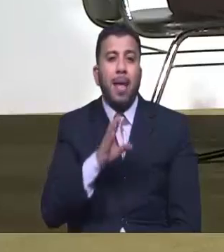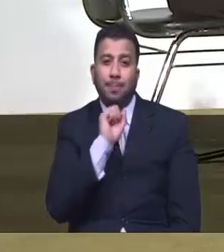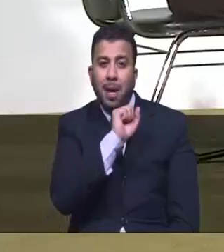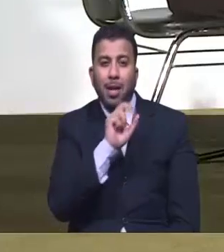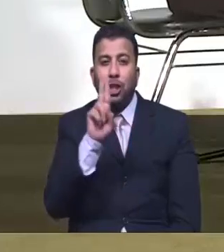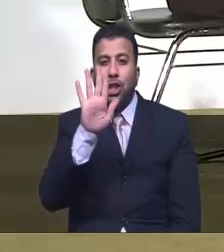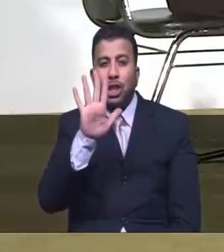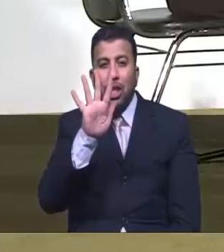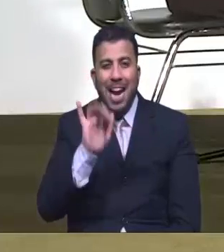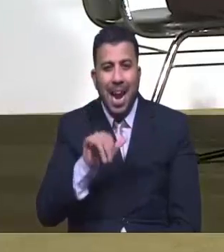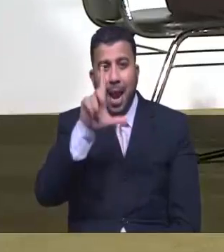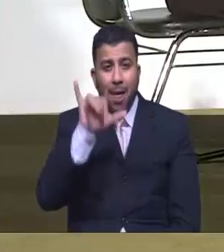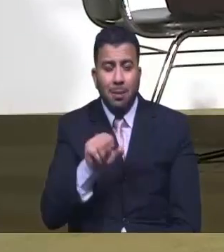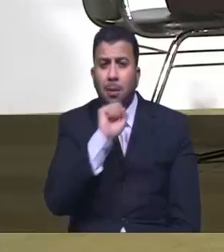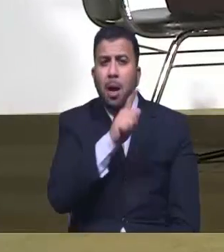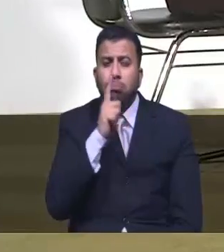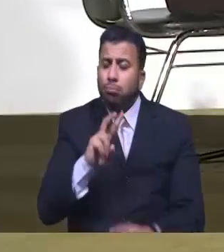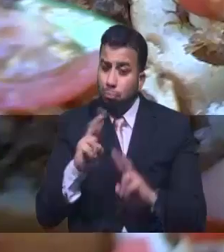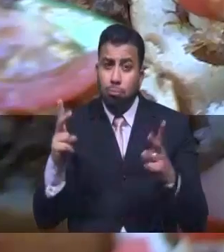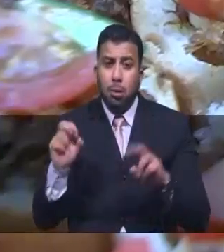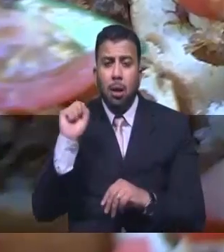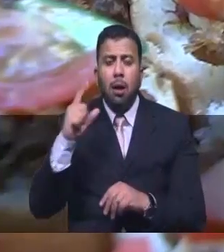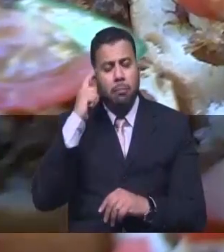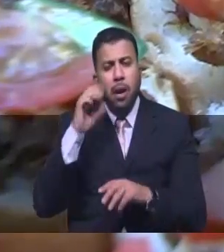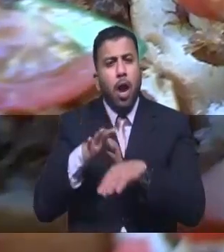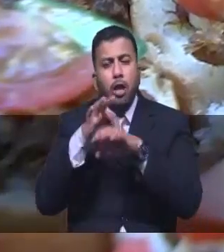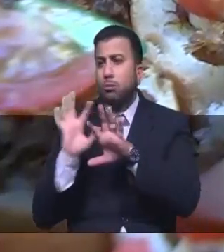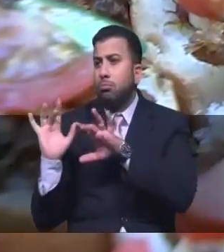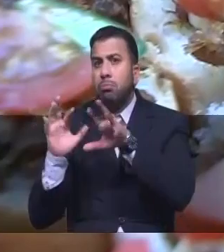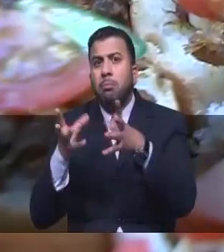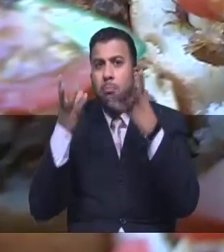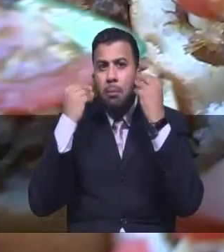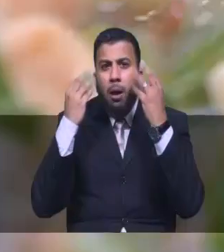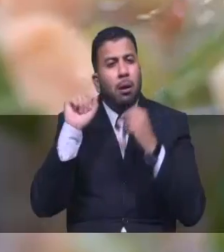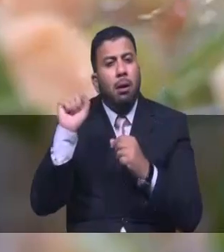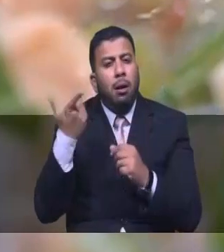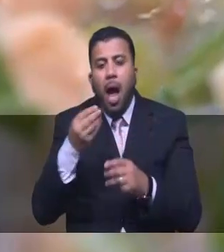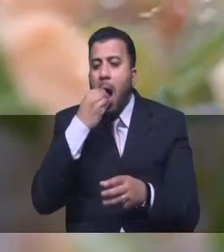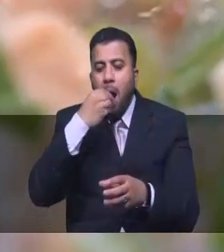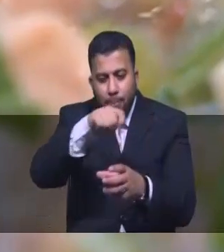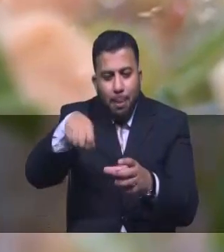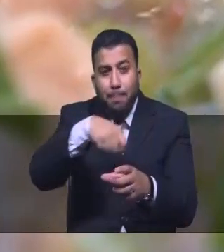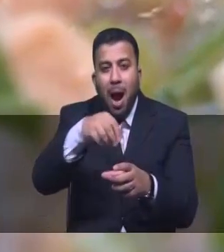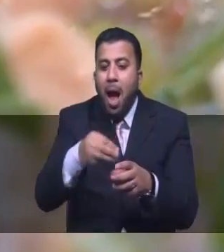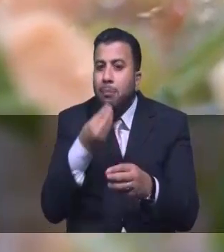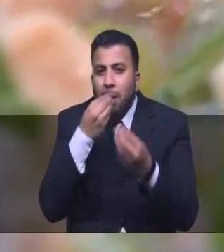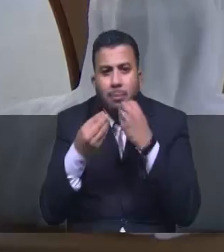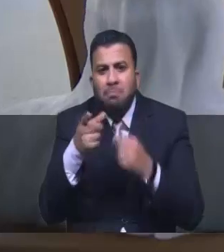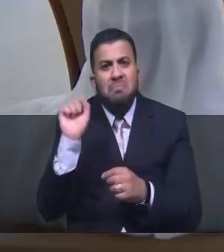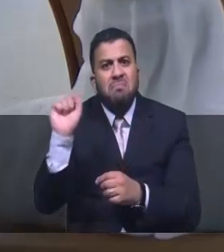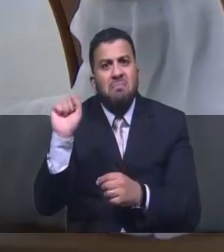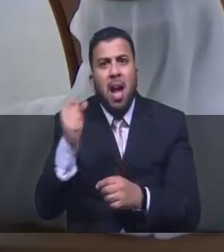عروضا موسيقية وعروض طهين، حيث سيتعرف الجمهور والزوار على تشكيلة المطبخ التشيلي من خلالها.